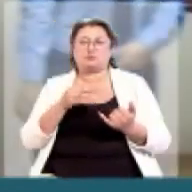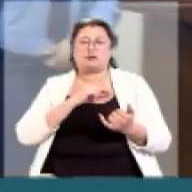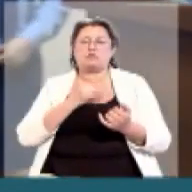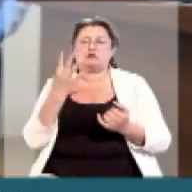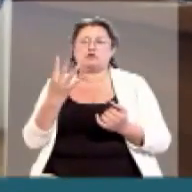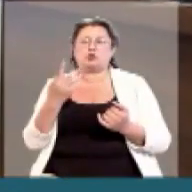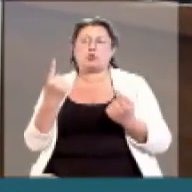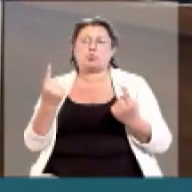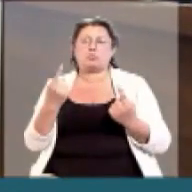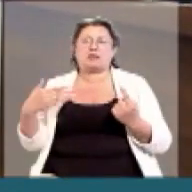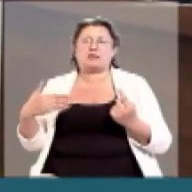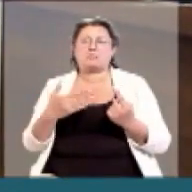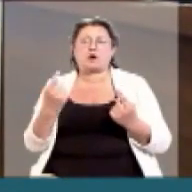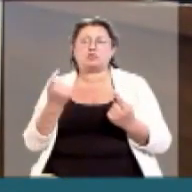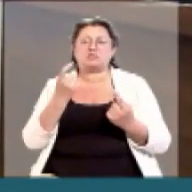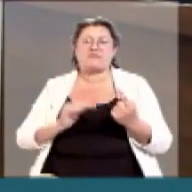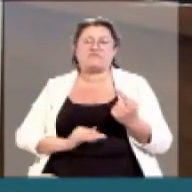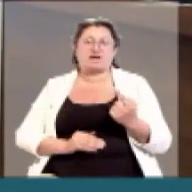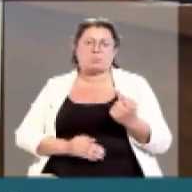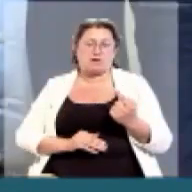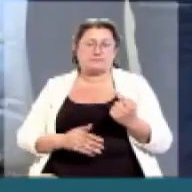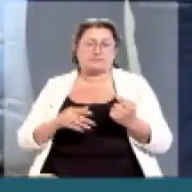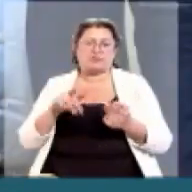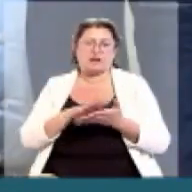ірі балық шаруашылығы фермасы жұмыс істейді. Болашақта